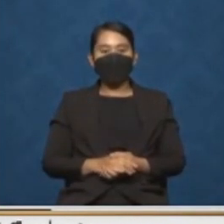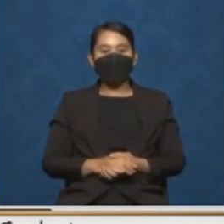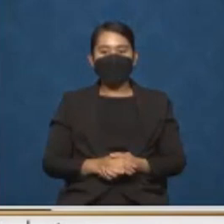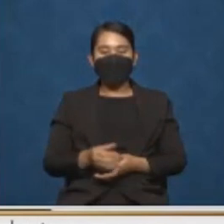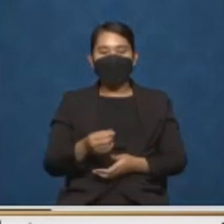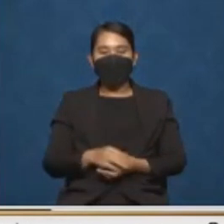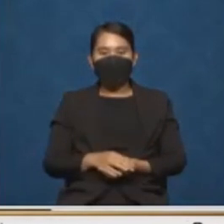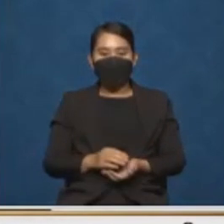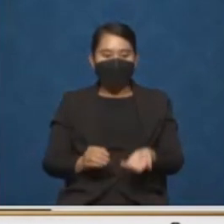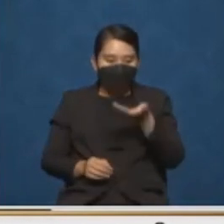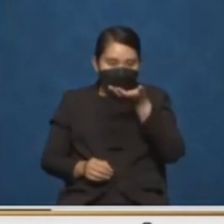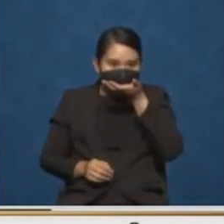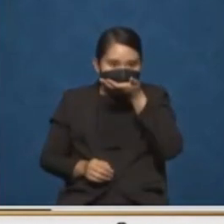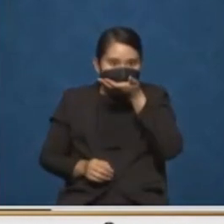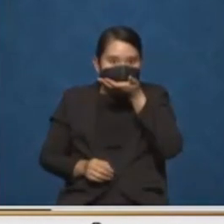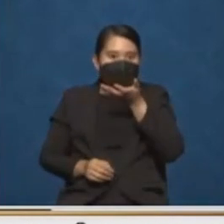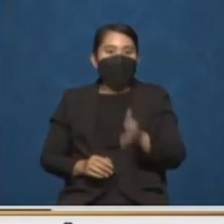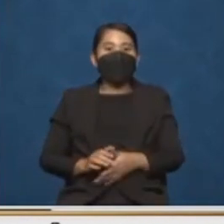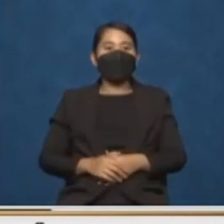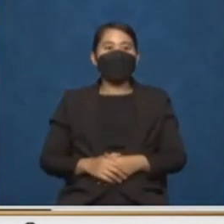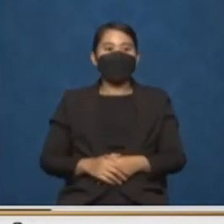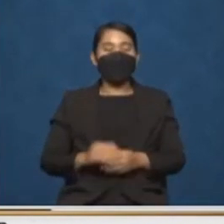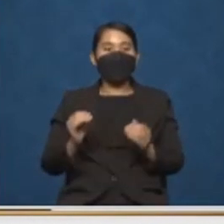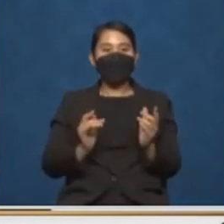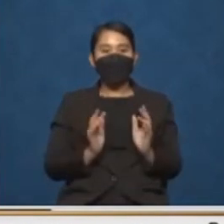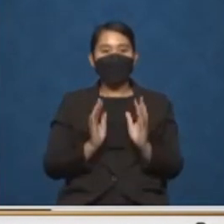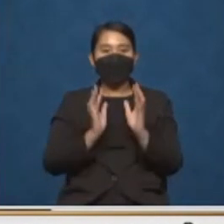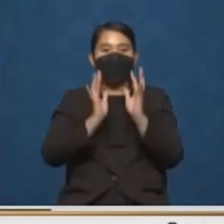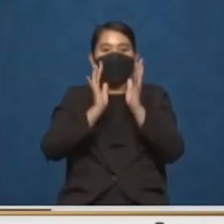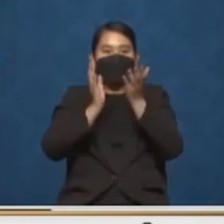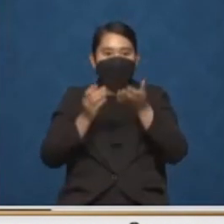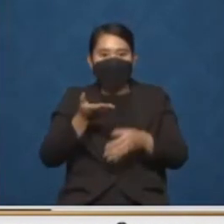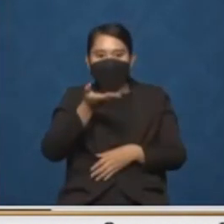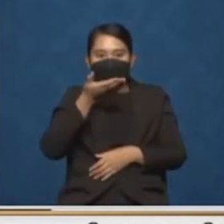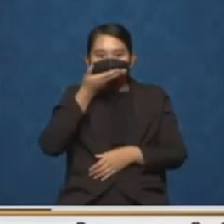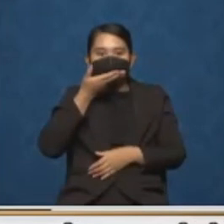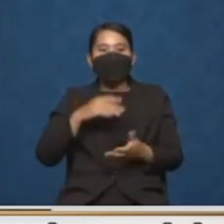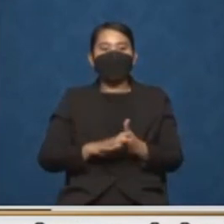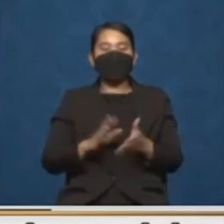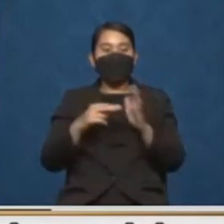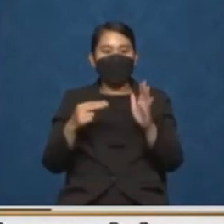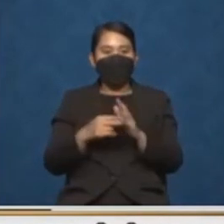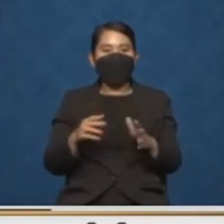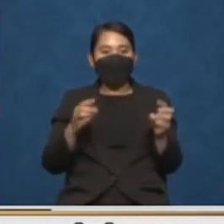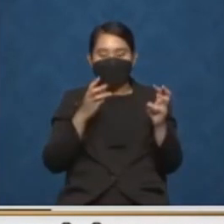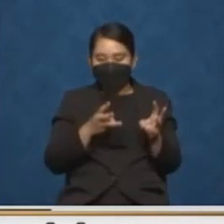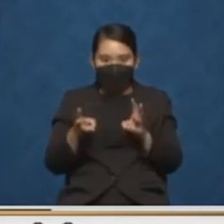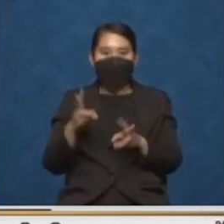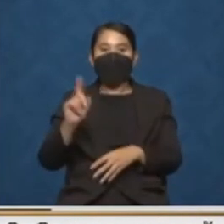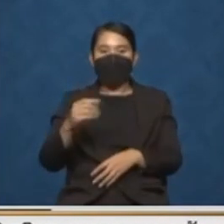ม ดมกลินดมควเพื่อรักษาสุขภาพ รักษาโรก กตระบวกไปการสูดกลิ่นท